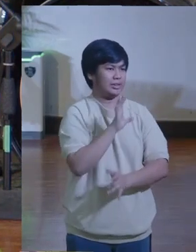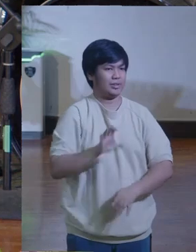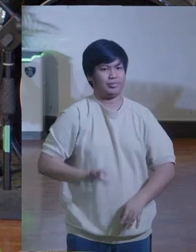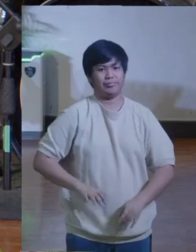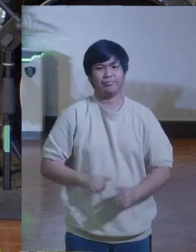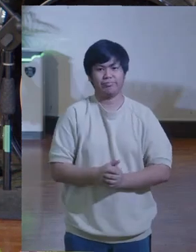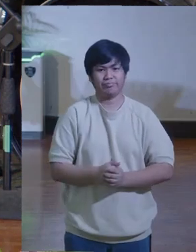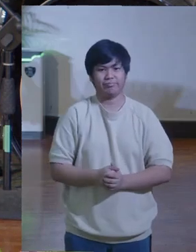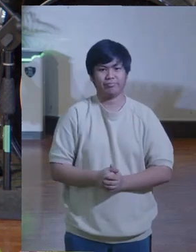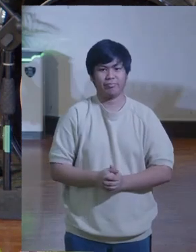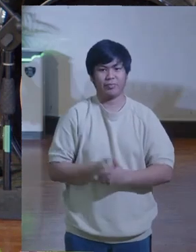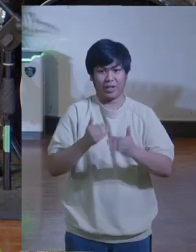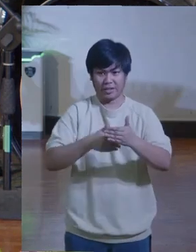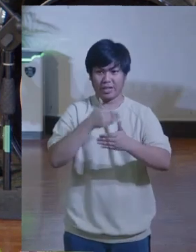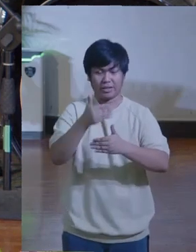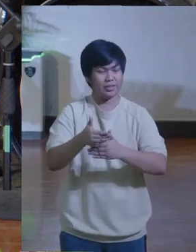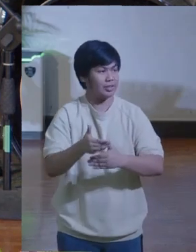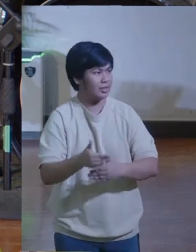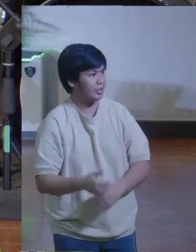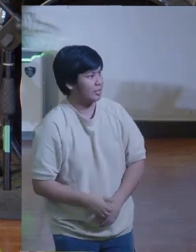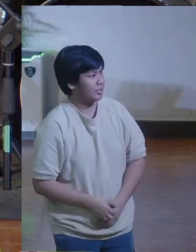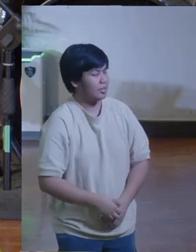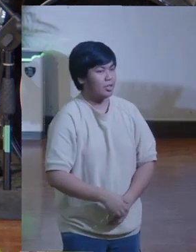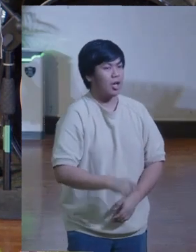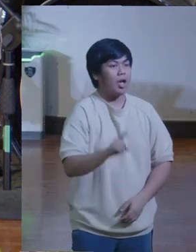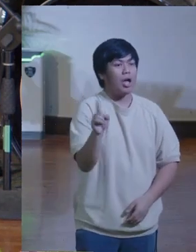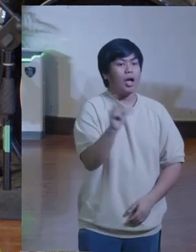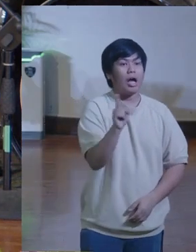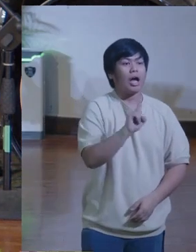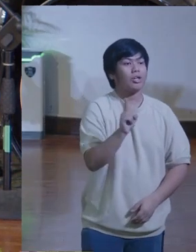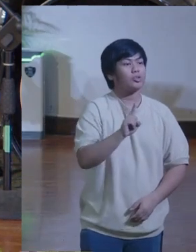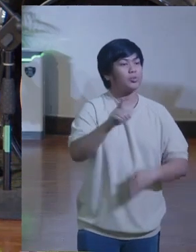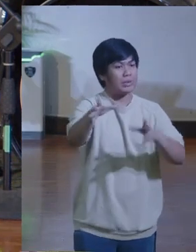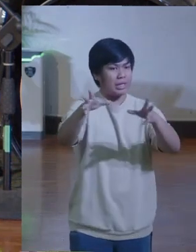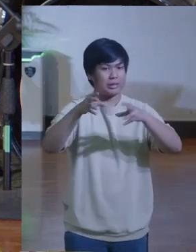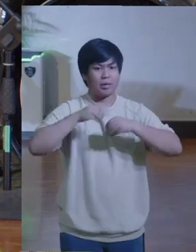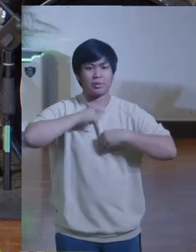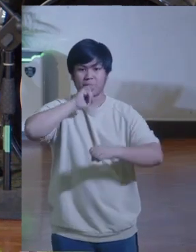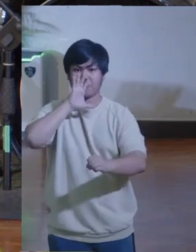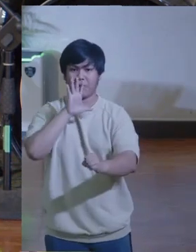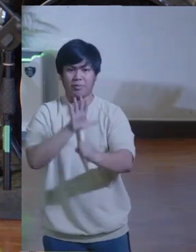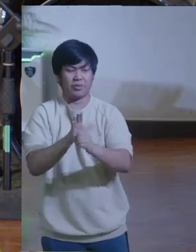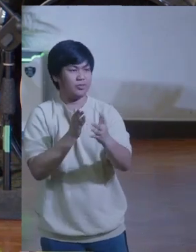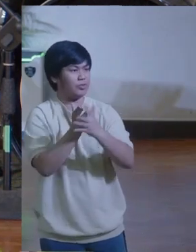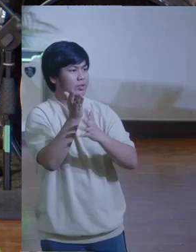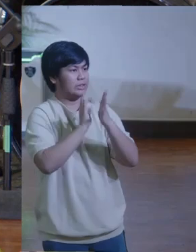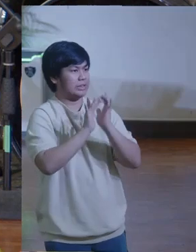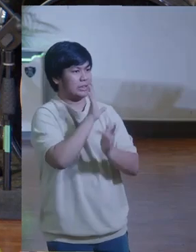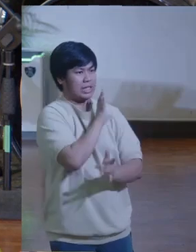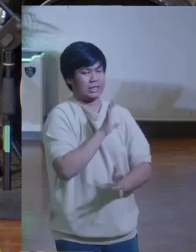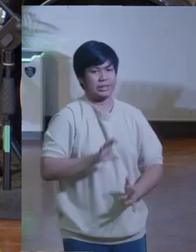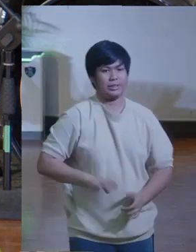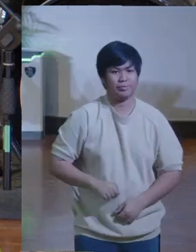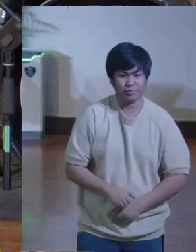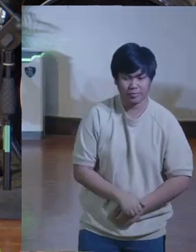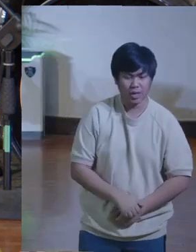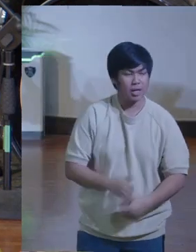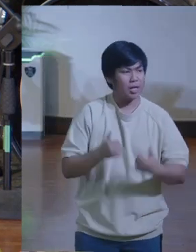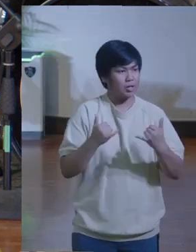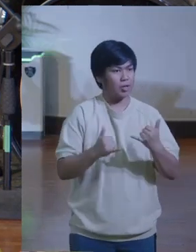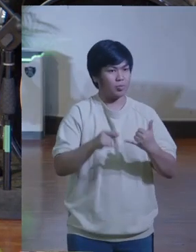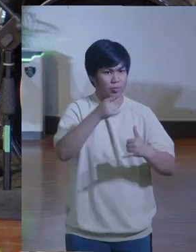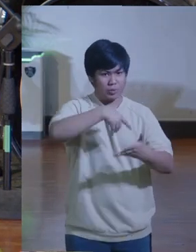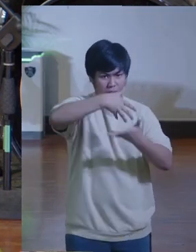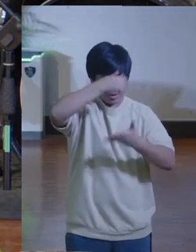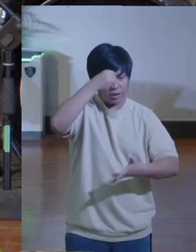Pangatlo, tingnan natin ang dakilang katiyakan. Hindi lang si Kristo lang dapat,